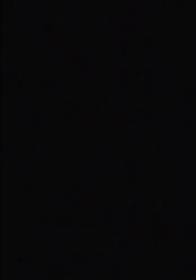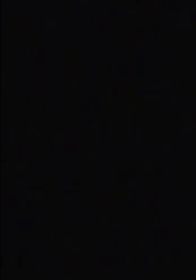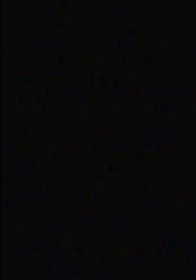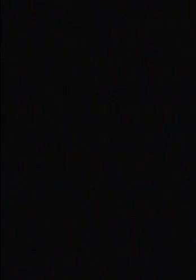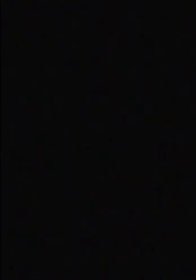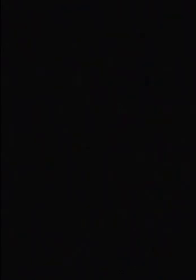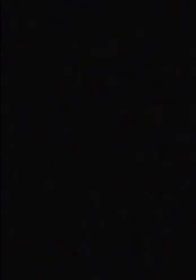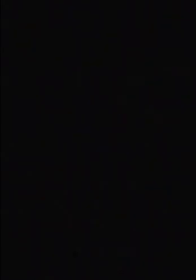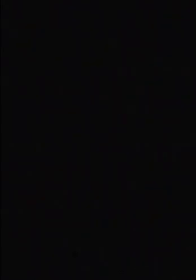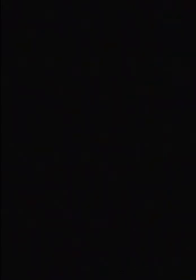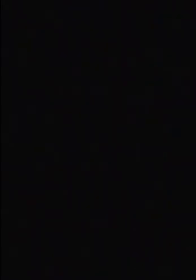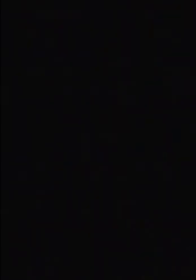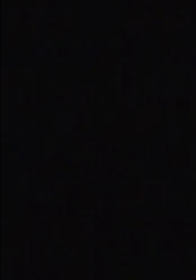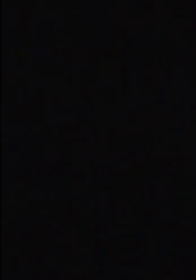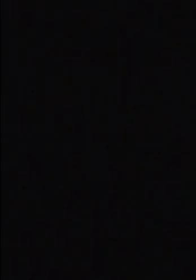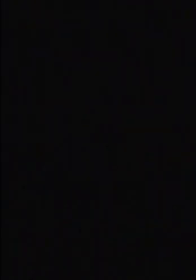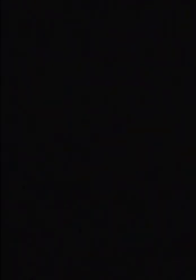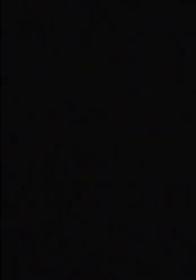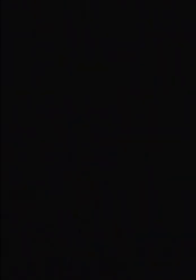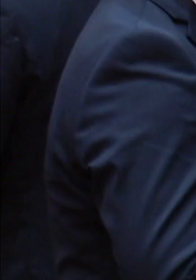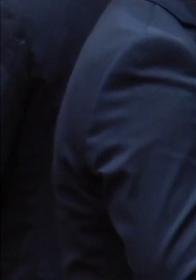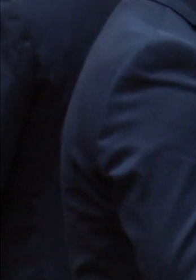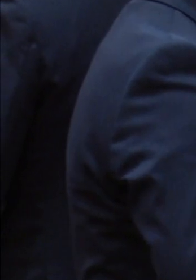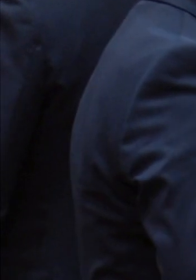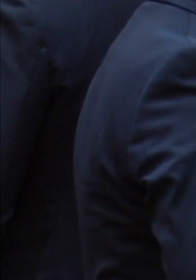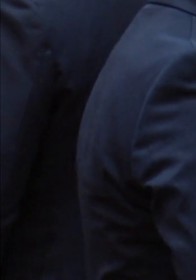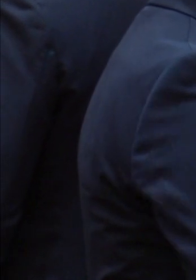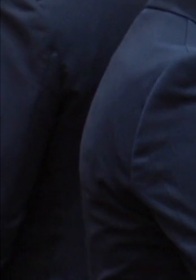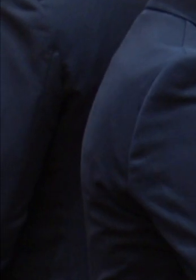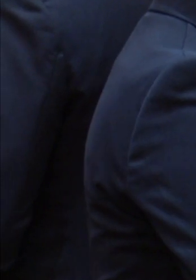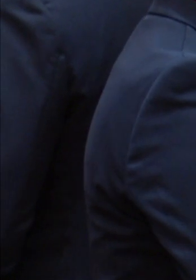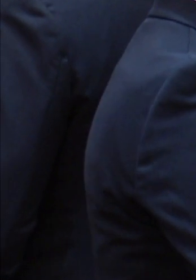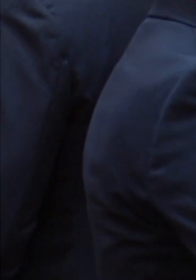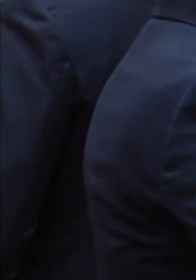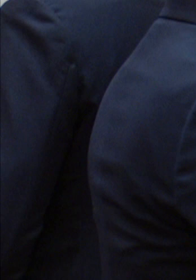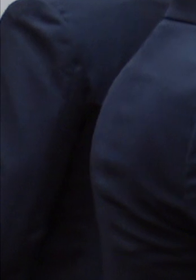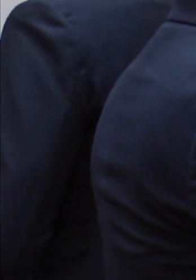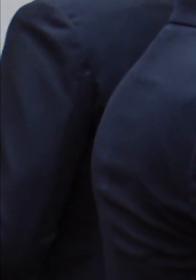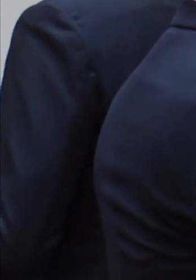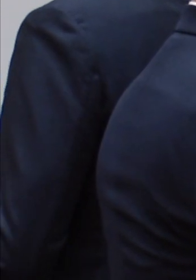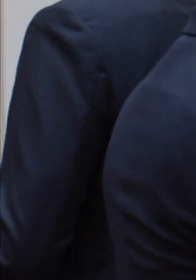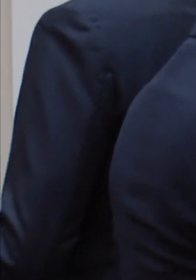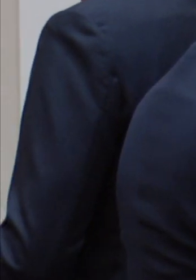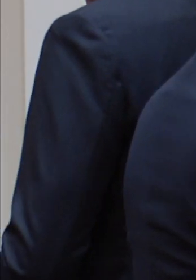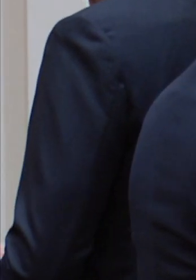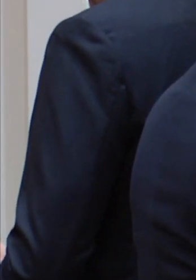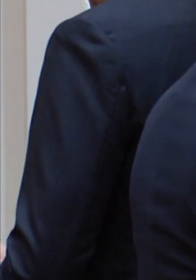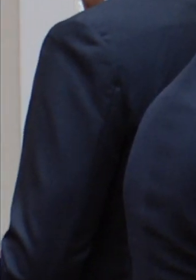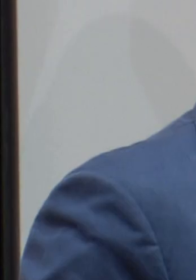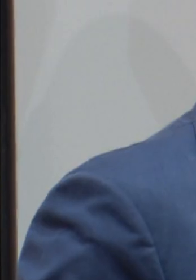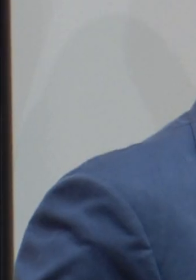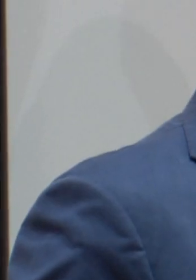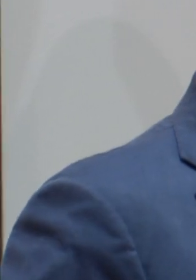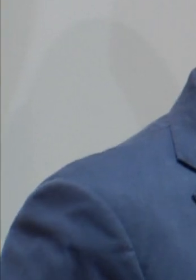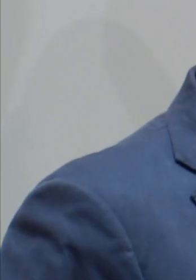гради конзорциум предводен од домашната градежна компанија Гранит. Вице-премиерот Николовски е задоволен што конечно македонска фирма ќе